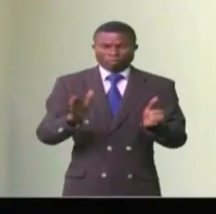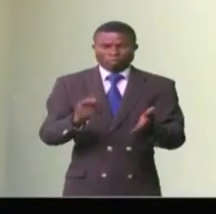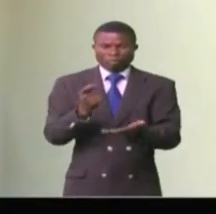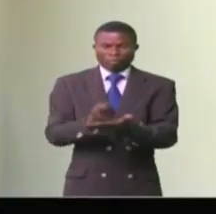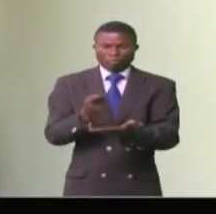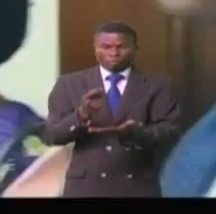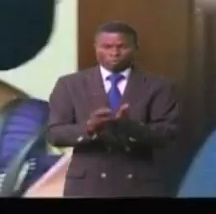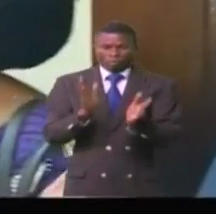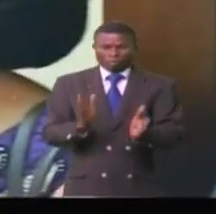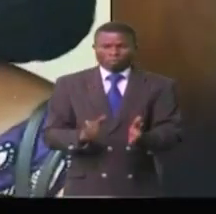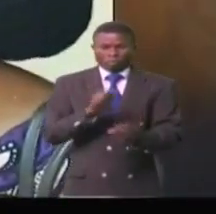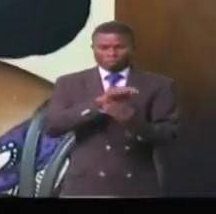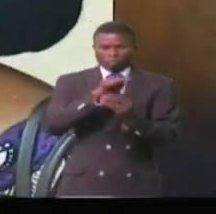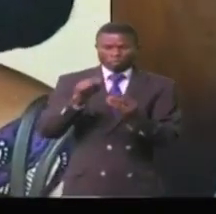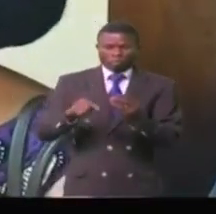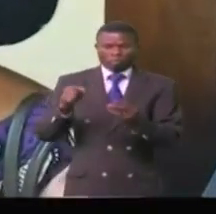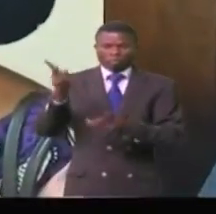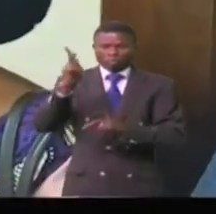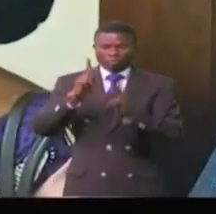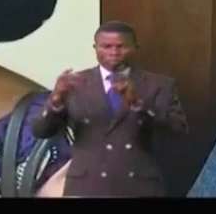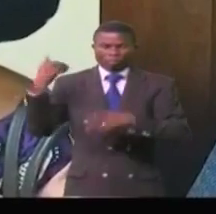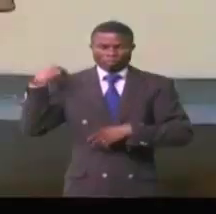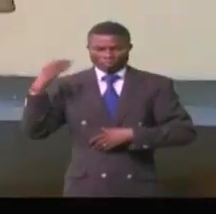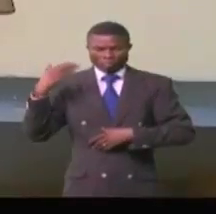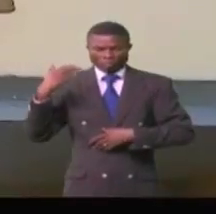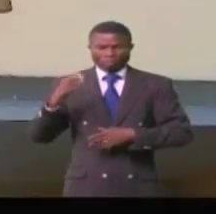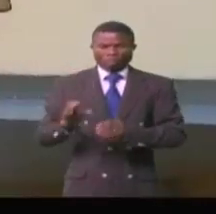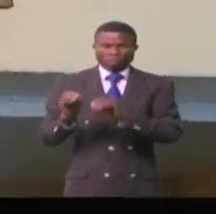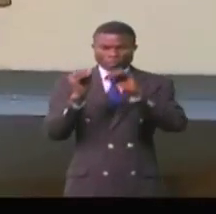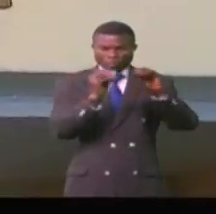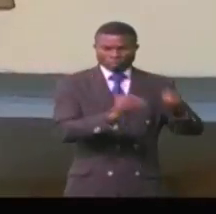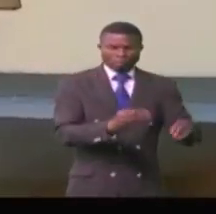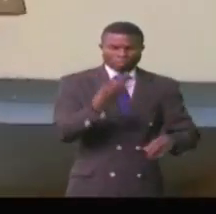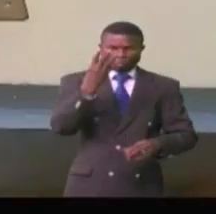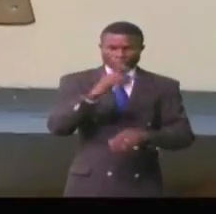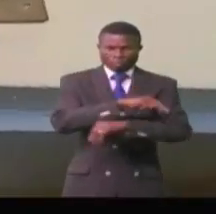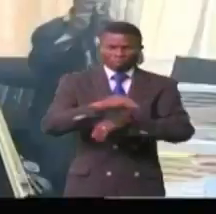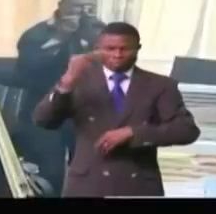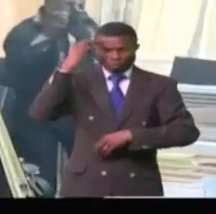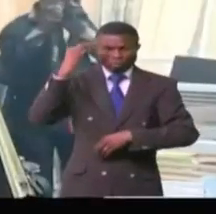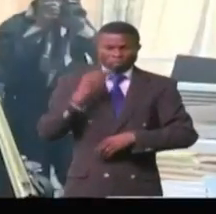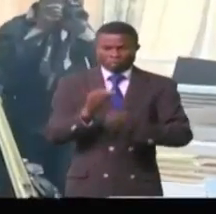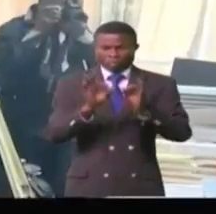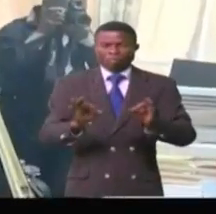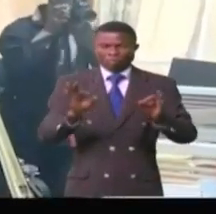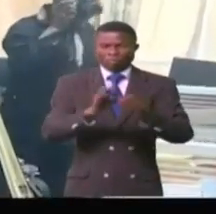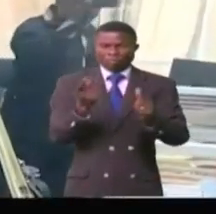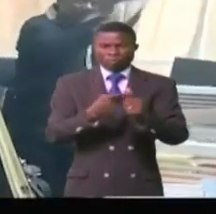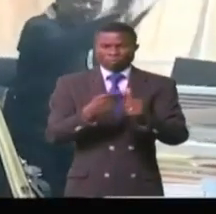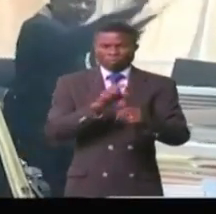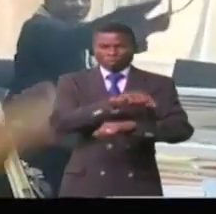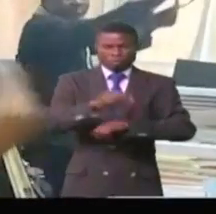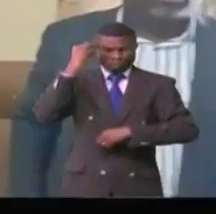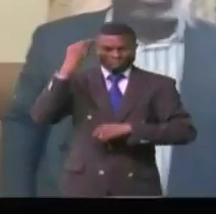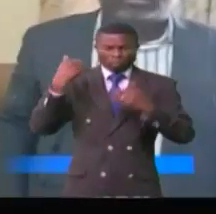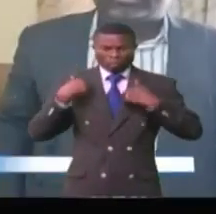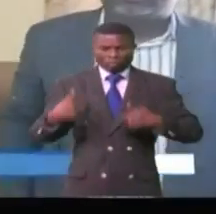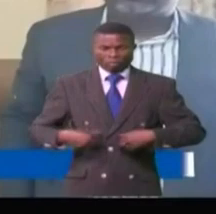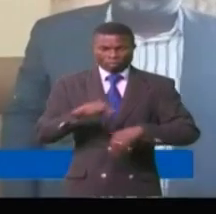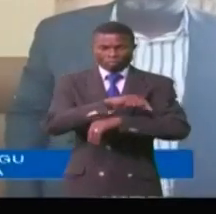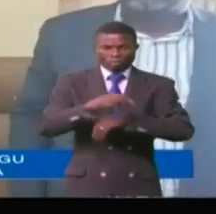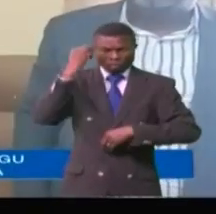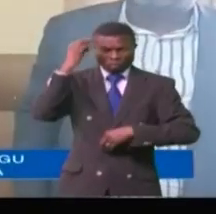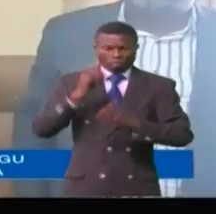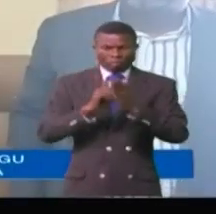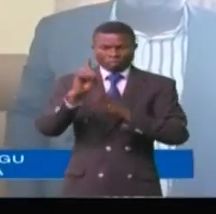Trésor et de la comptabilité publique sera implantée dans 4 ministères pilotes, notamment le ministère de la Santé, le ministère